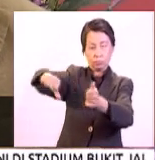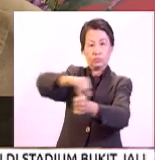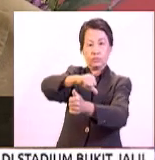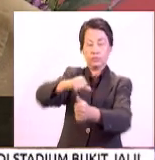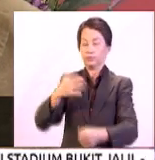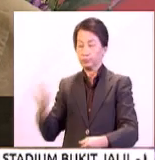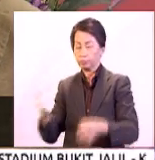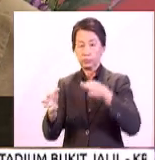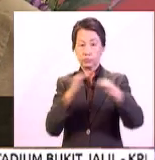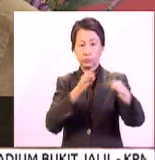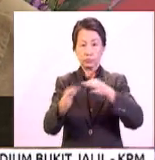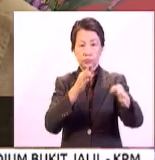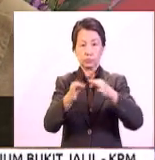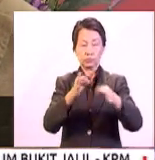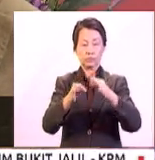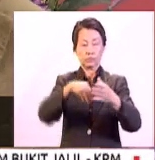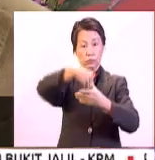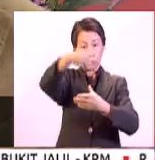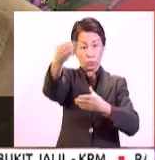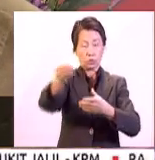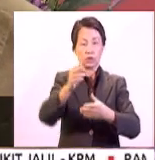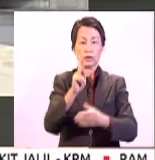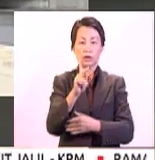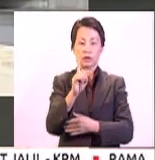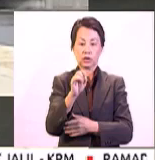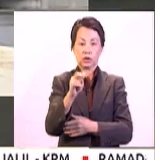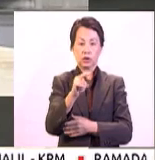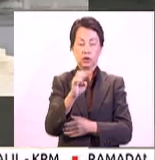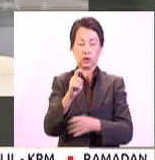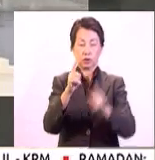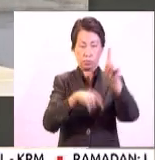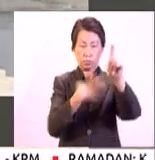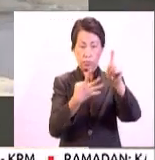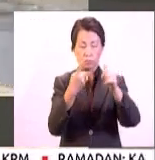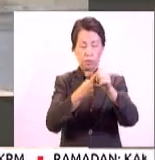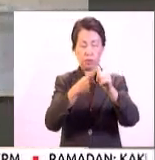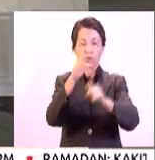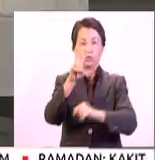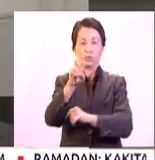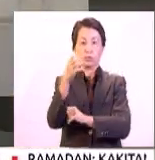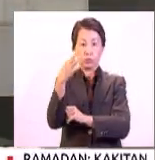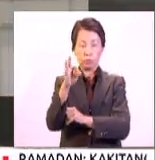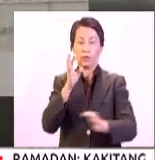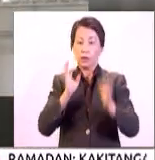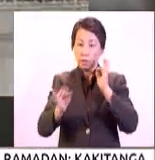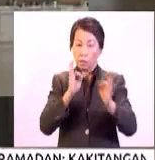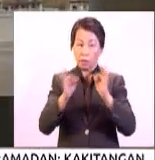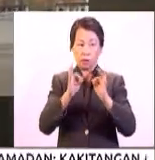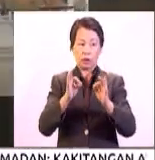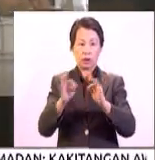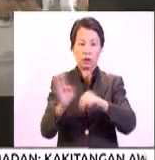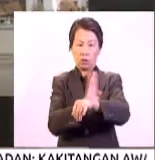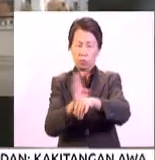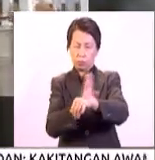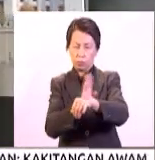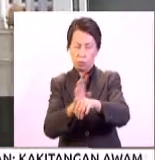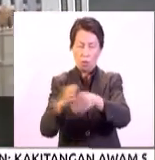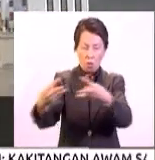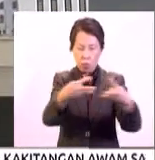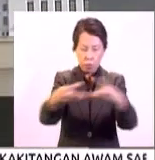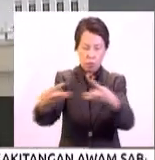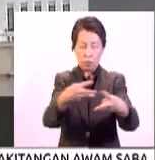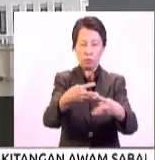Beliau mengulas prestasi keluaran dalam negara kasar KDNK suku pertama 2019. Sekiranya perang dagang